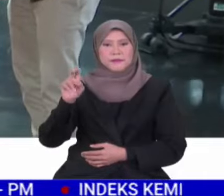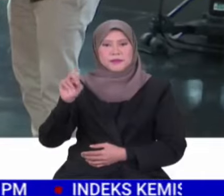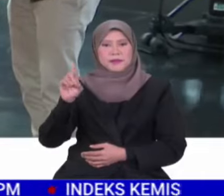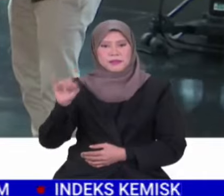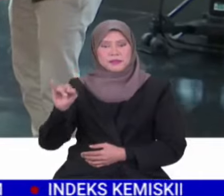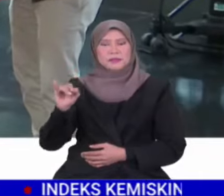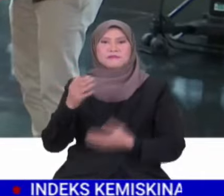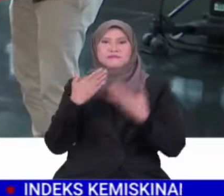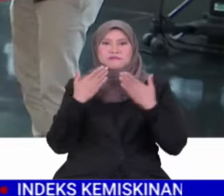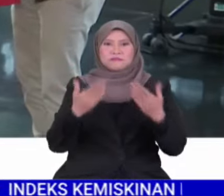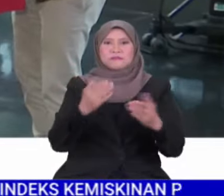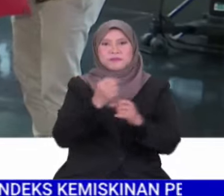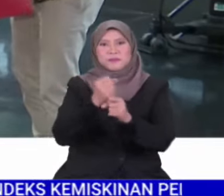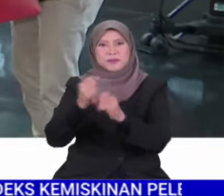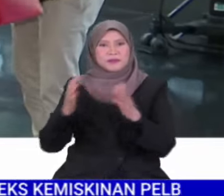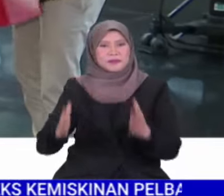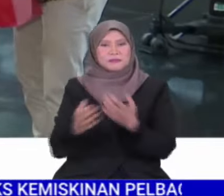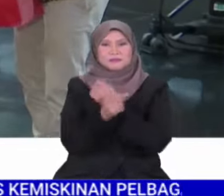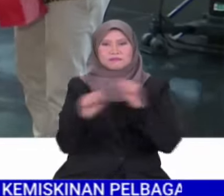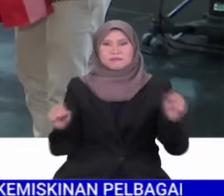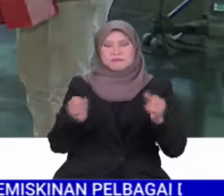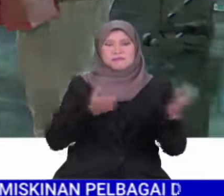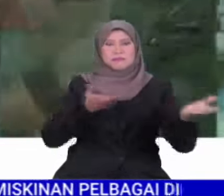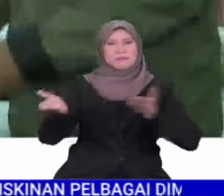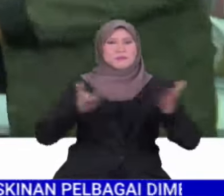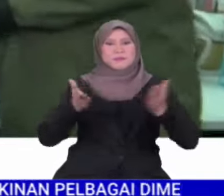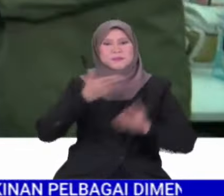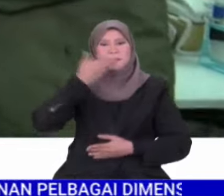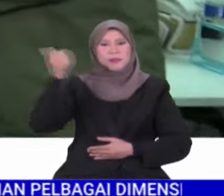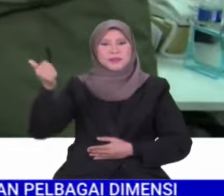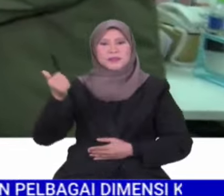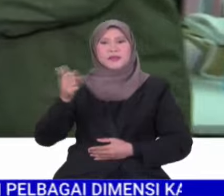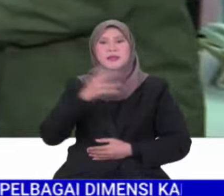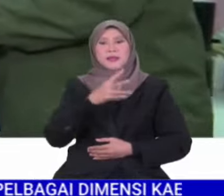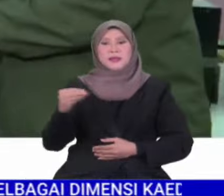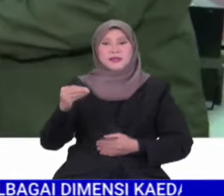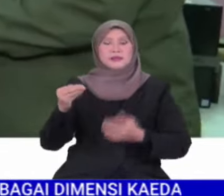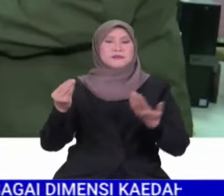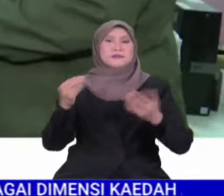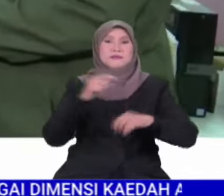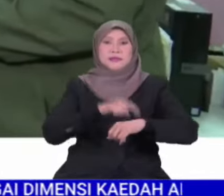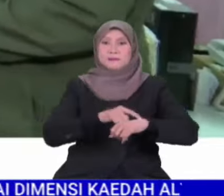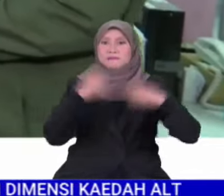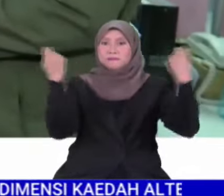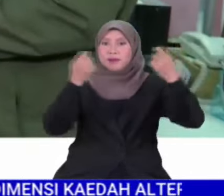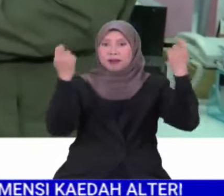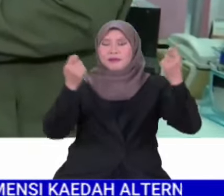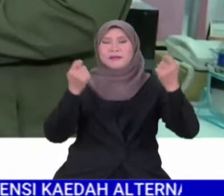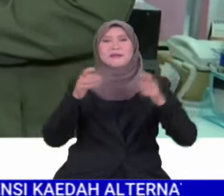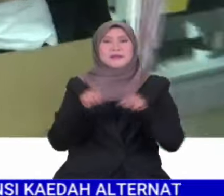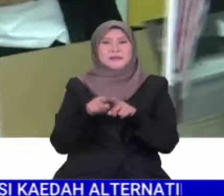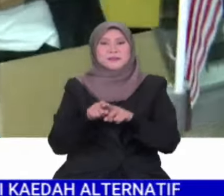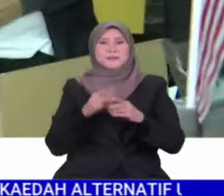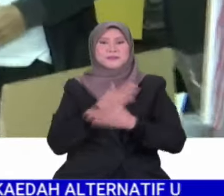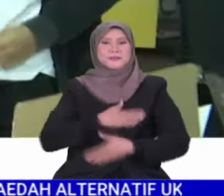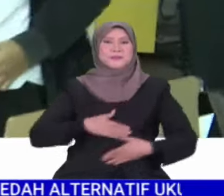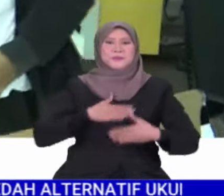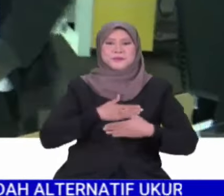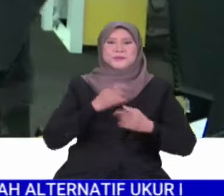menghargai komitmen petugas yang sentiasa bersedia memberi perkhidmatan terbaik walaupun pada musim perayaan, ia turut meraihkan